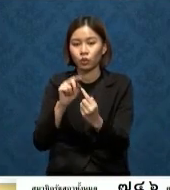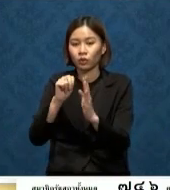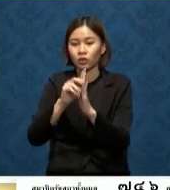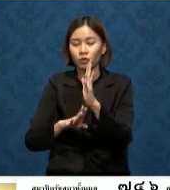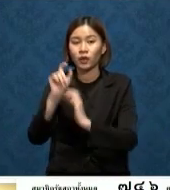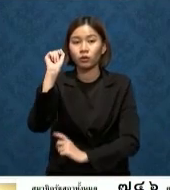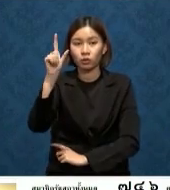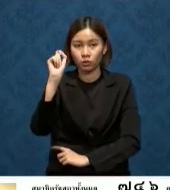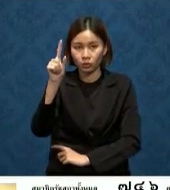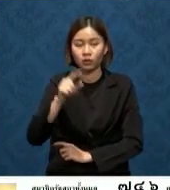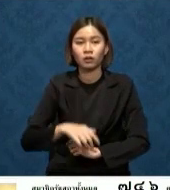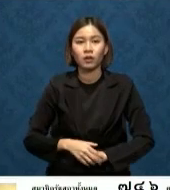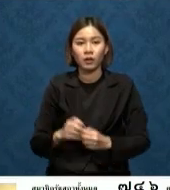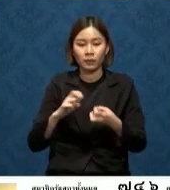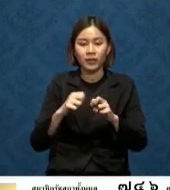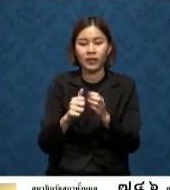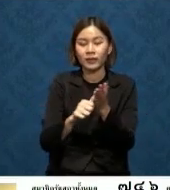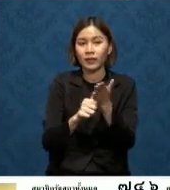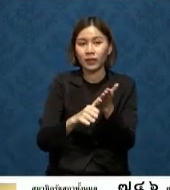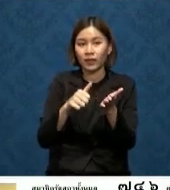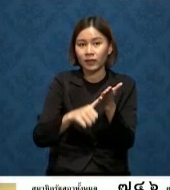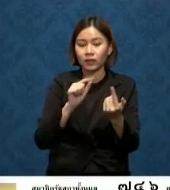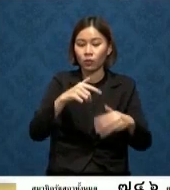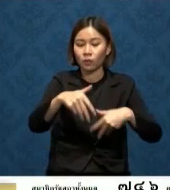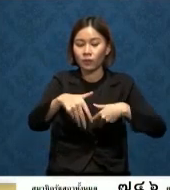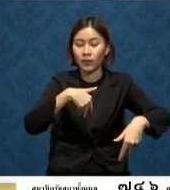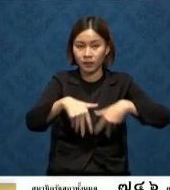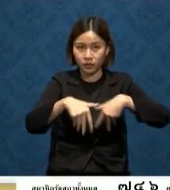ร่งด่วนและเป็นการแก้ไขปัญหาหนี้สินภาคประชาชน